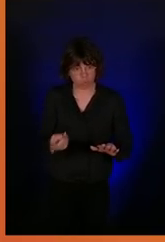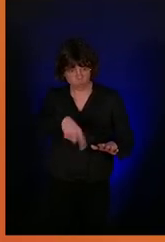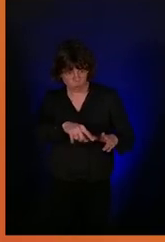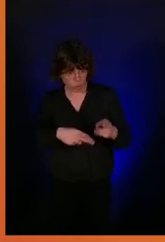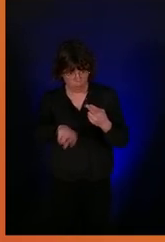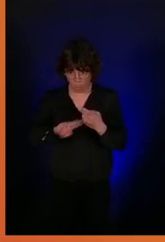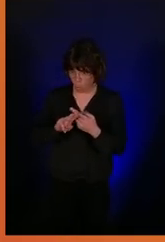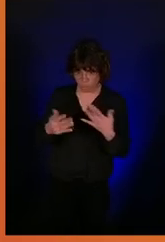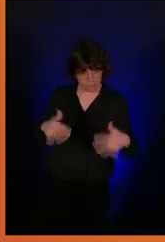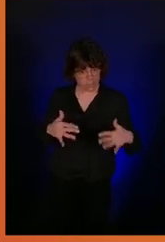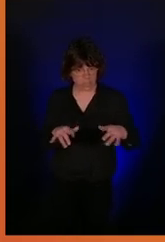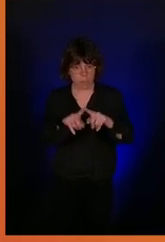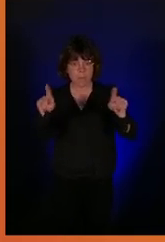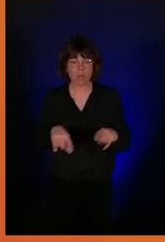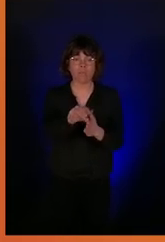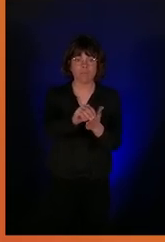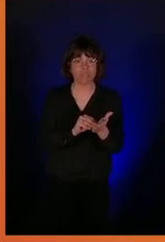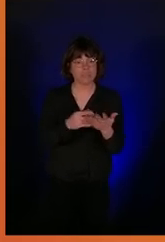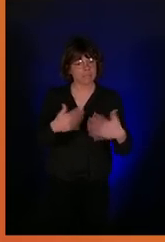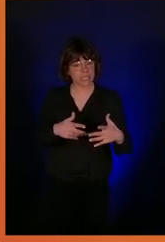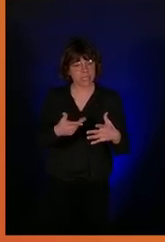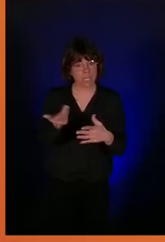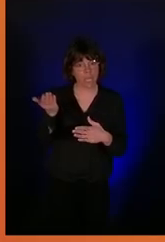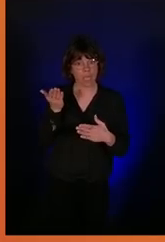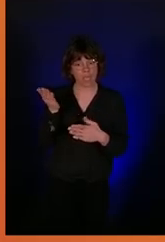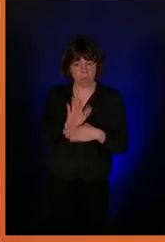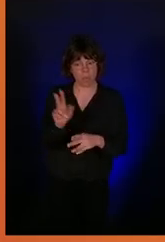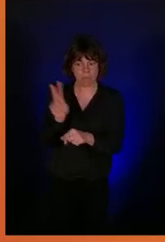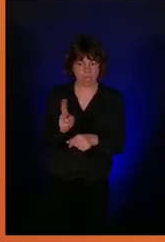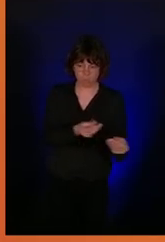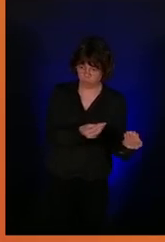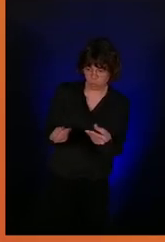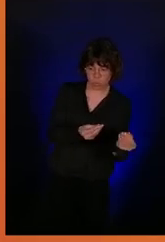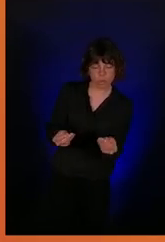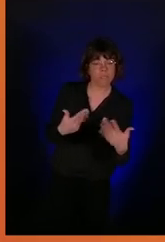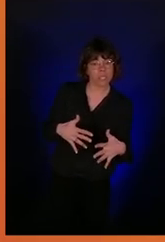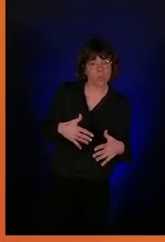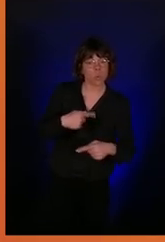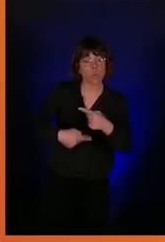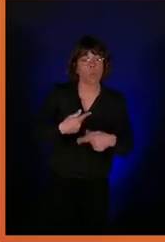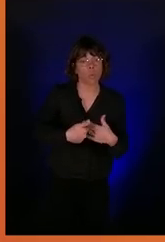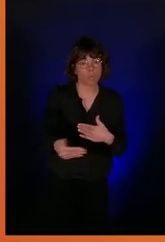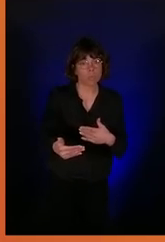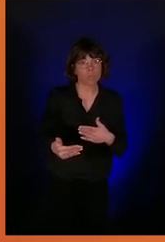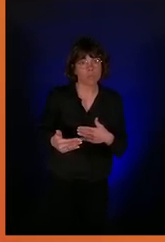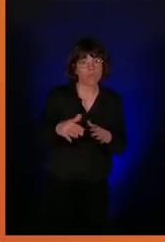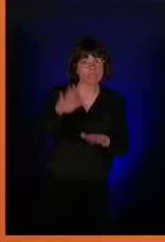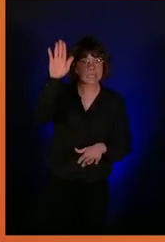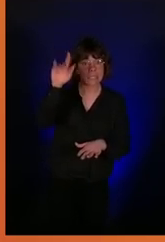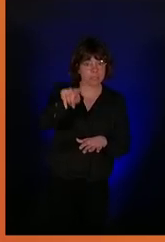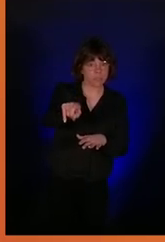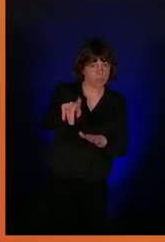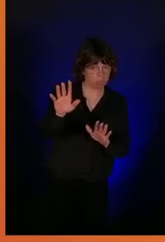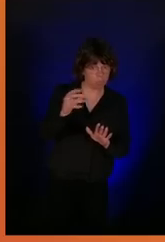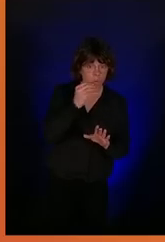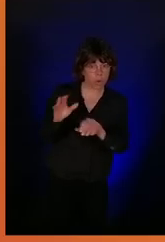répondu, tout le monde a rempli le bulletin et remis aux responsables de délégation, ou en tout cas, c'est encore en train de se finaliser. Me fait-on signe là-bas,